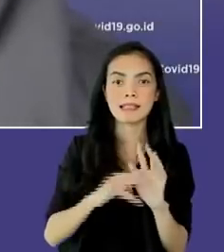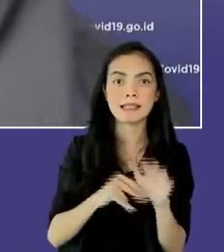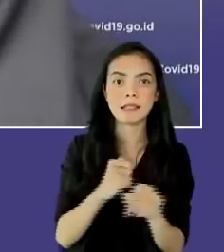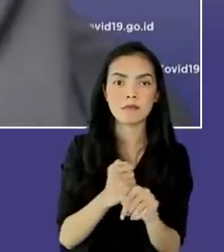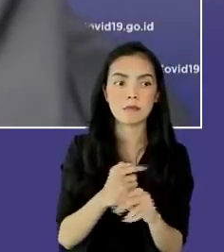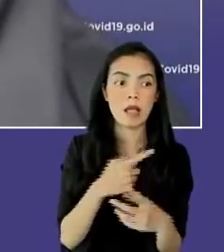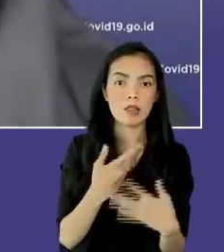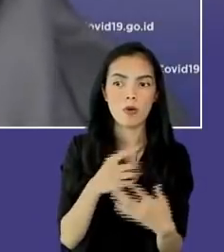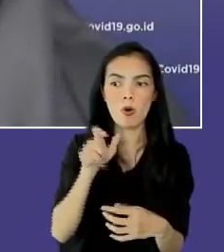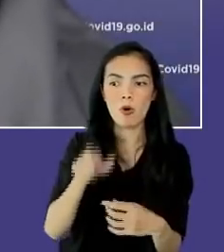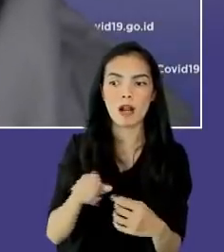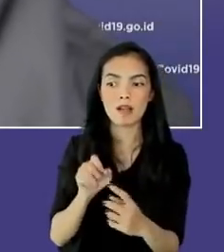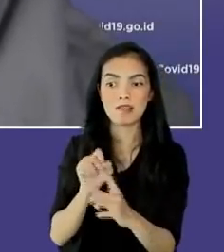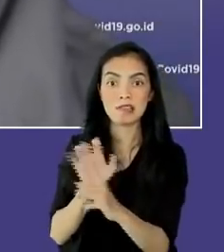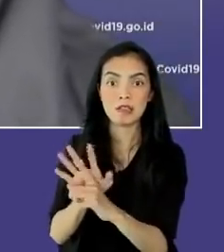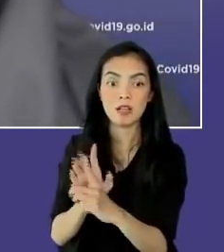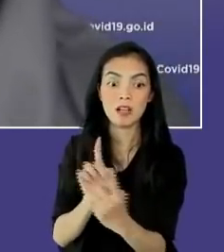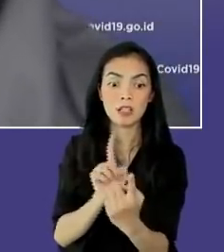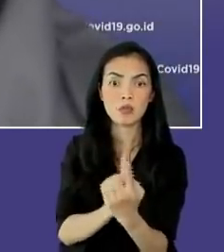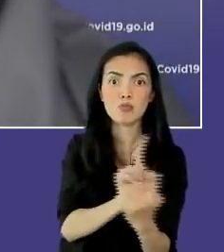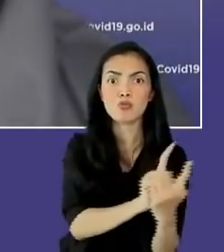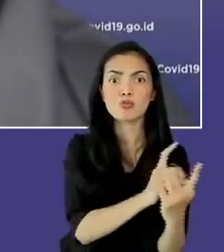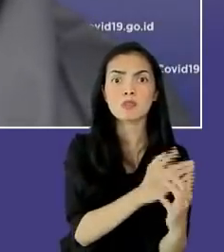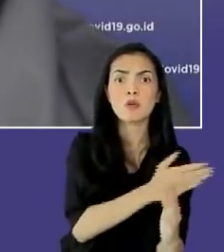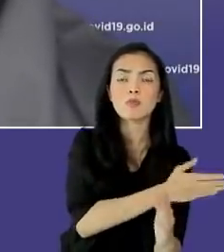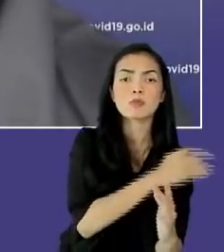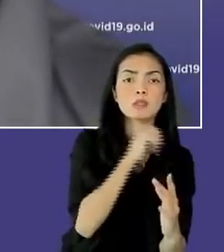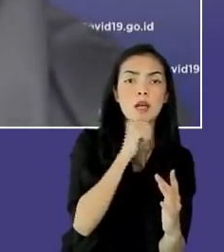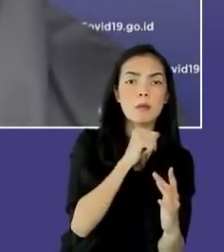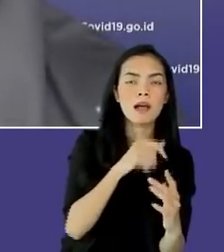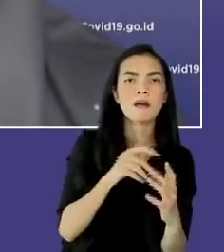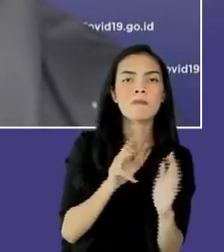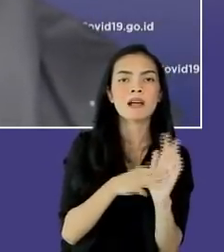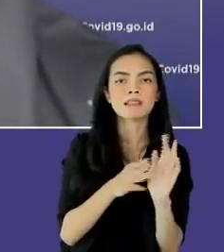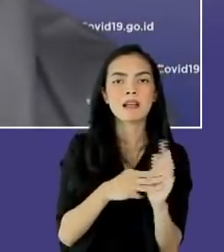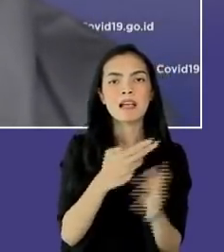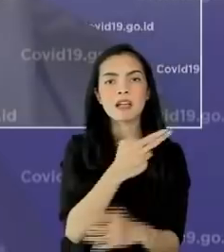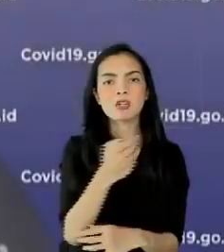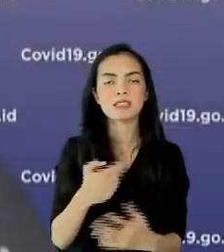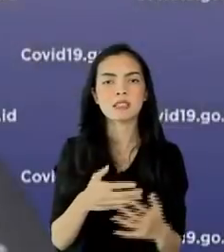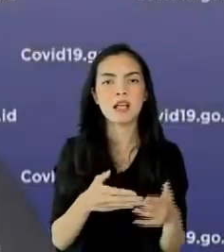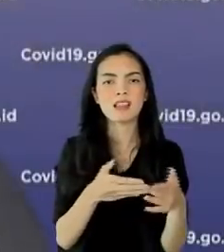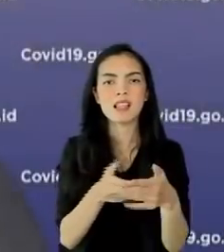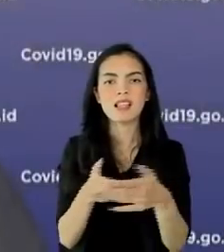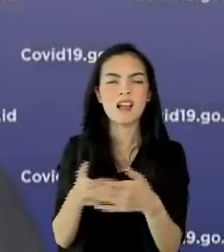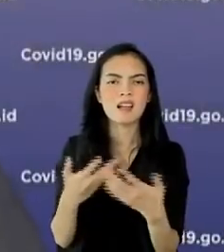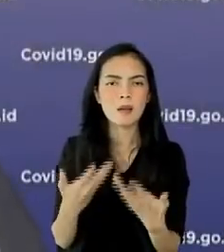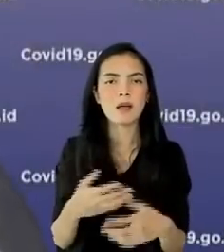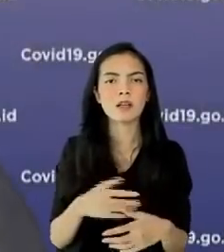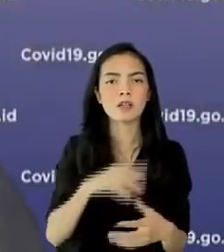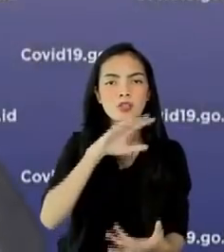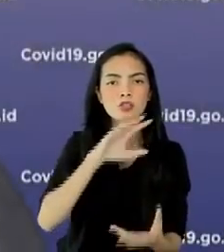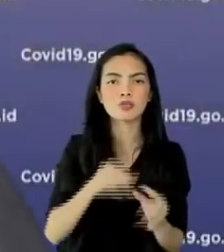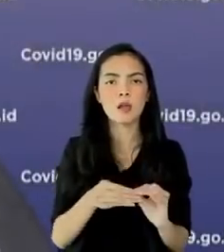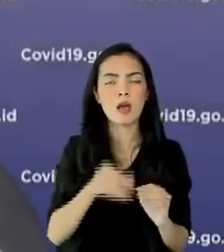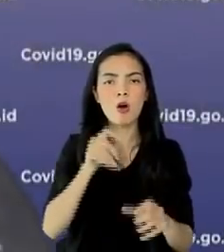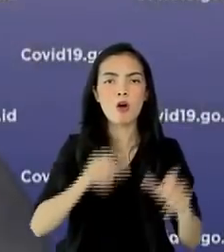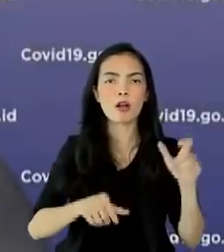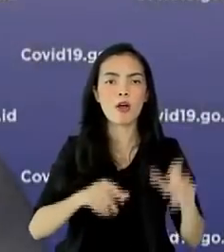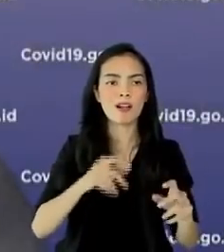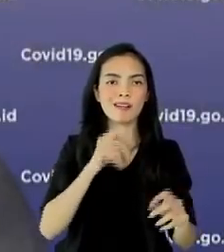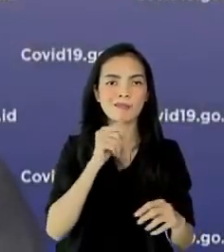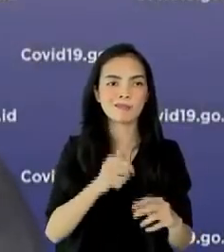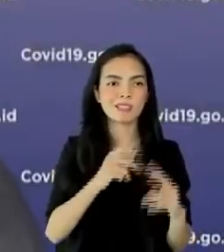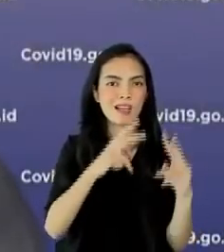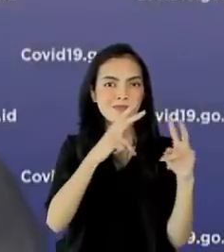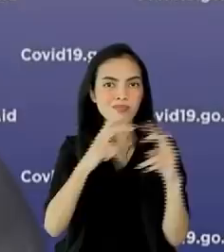bisa memahami dengan besarnya jumlah penduduk di Indonesia, salah satu tantangan kita adalah jumlah tenaga kesehatan yang diperlukan, terutama